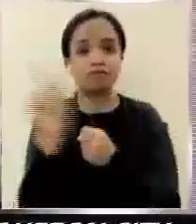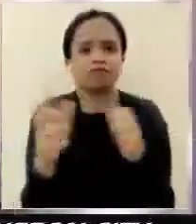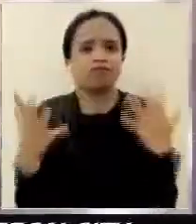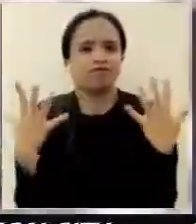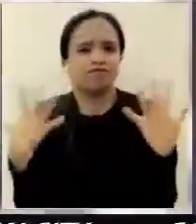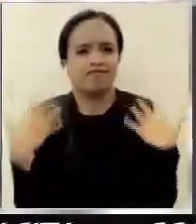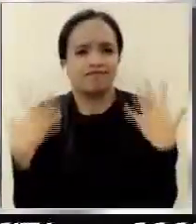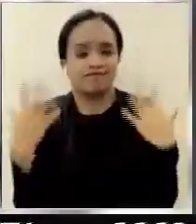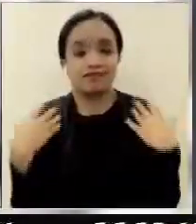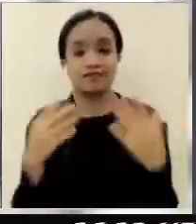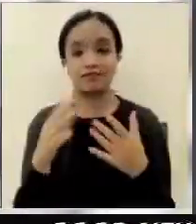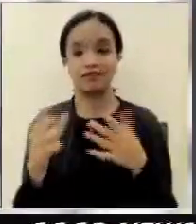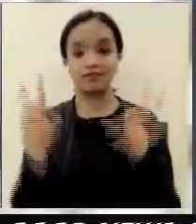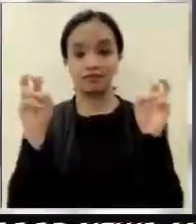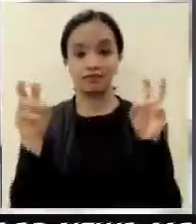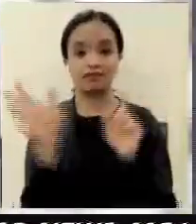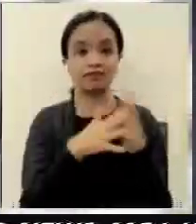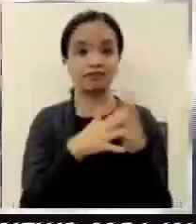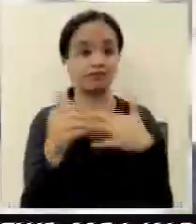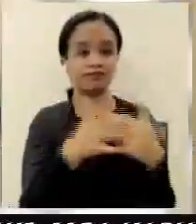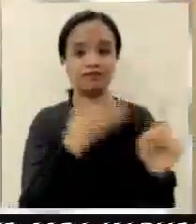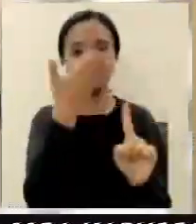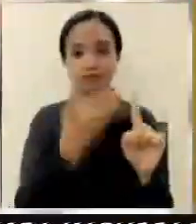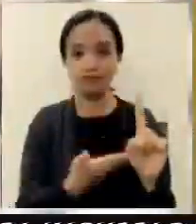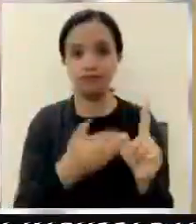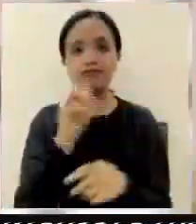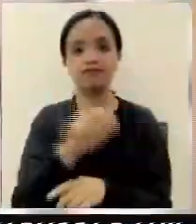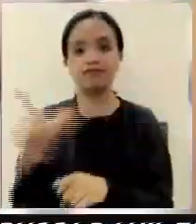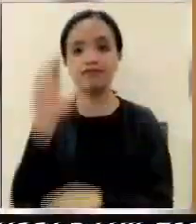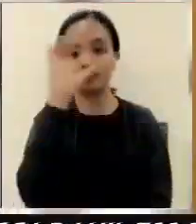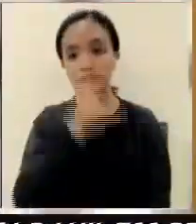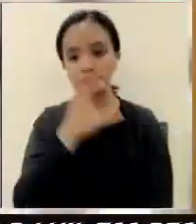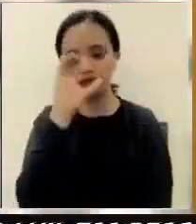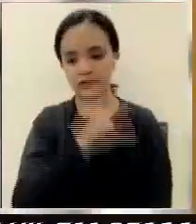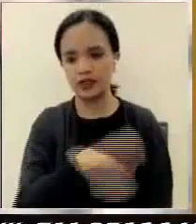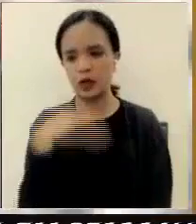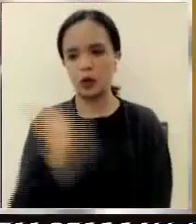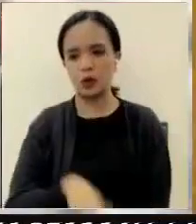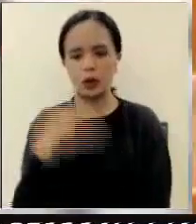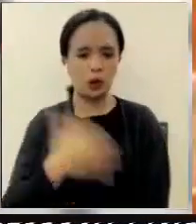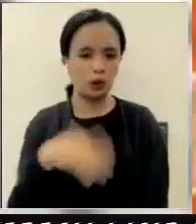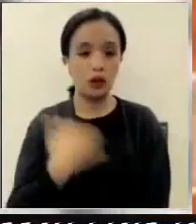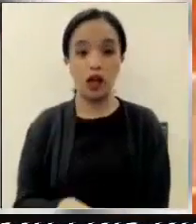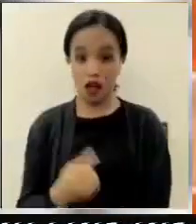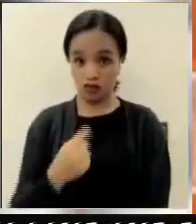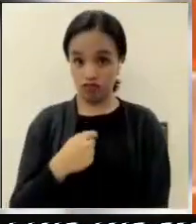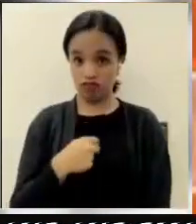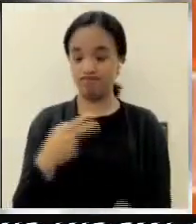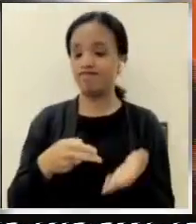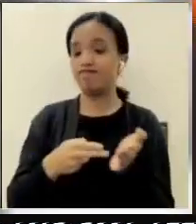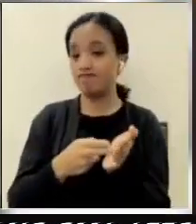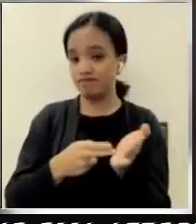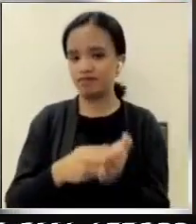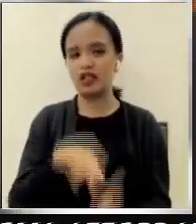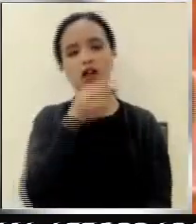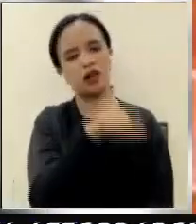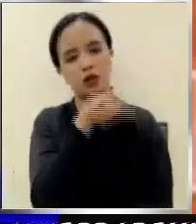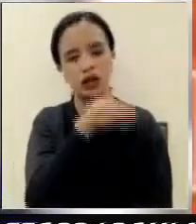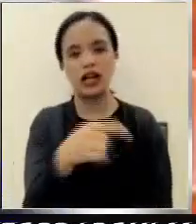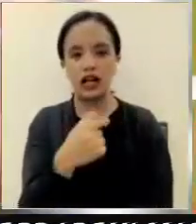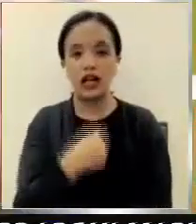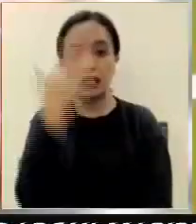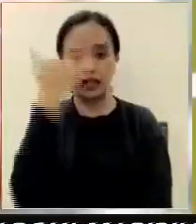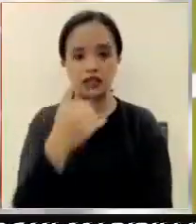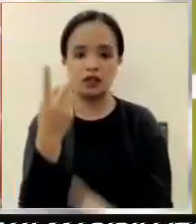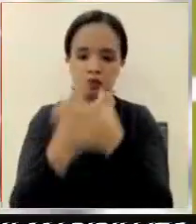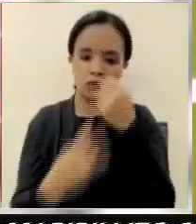man sa activity center ng mall na ito sa Cebu City. Nako, grabe. Ako, to be honest, pagod ako kasi we both came from